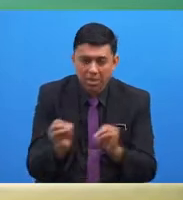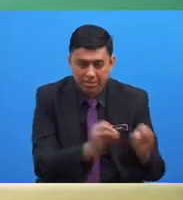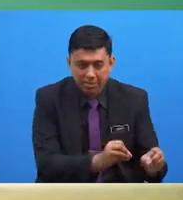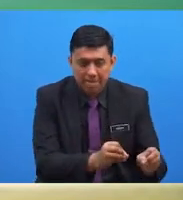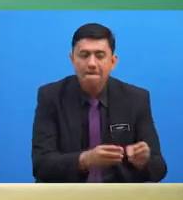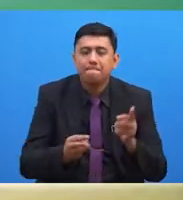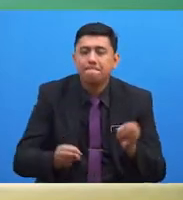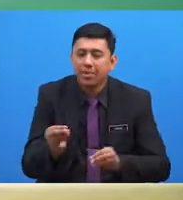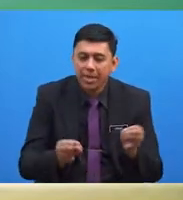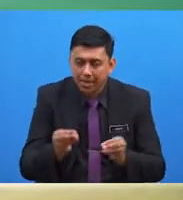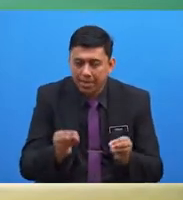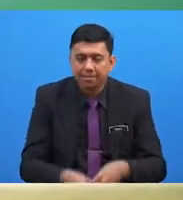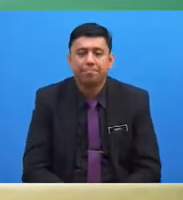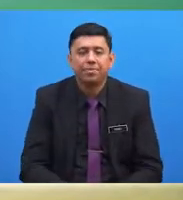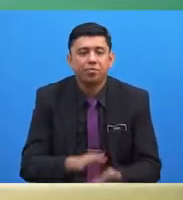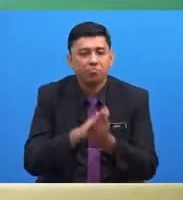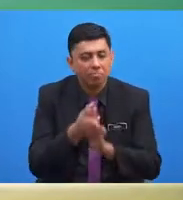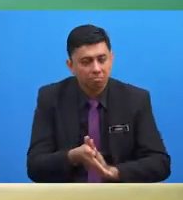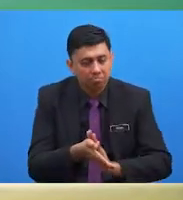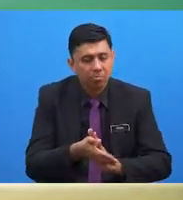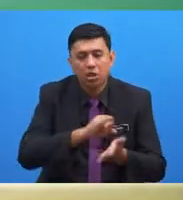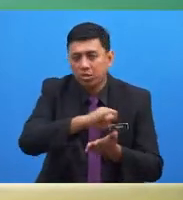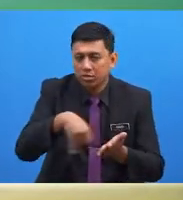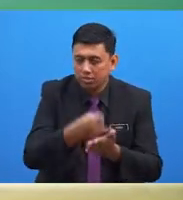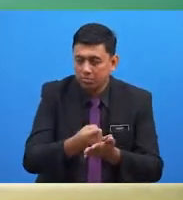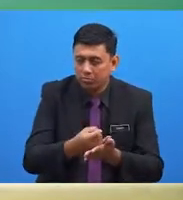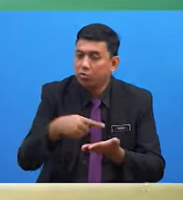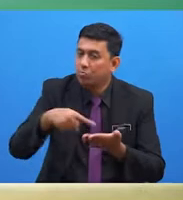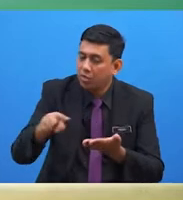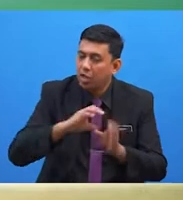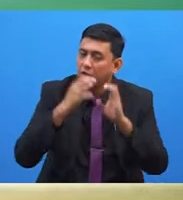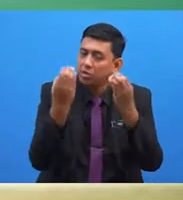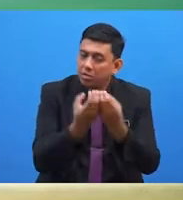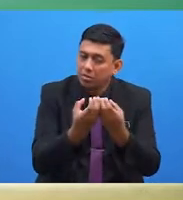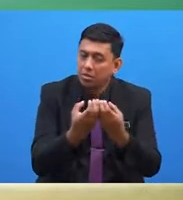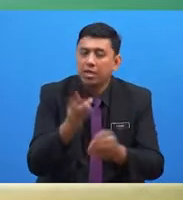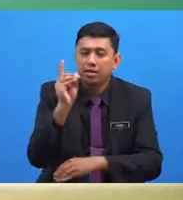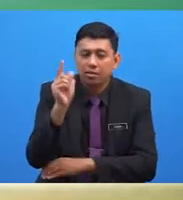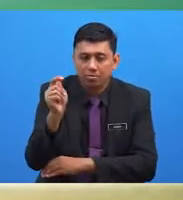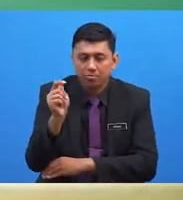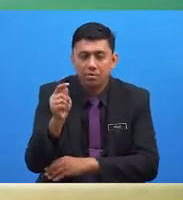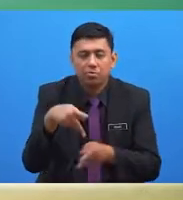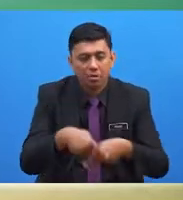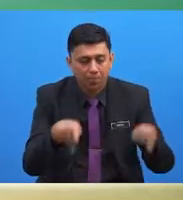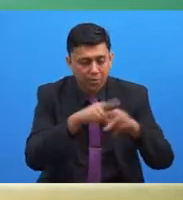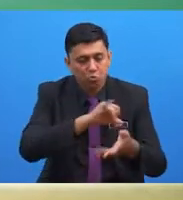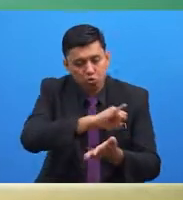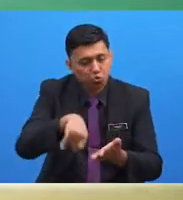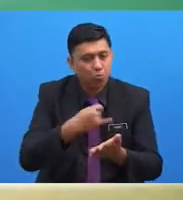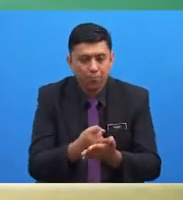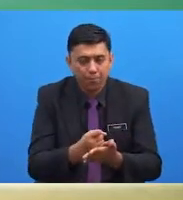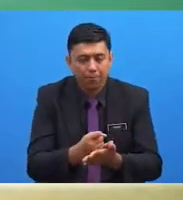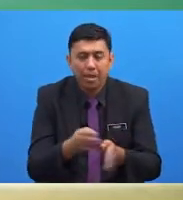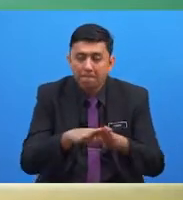perniagaan. Jadi, jumlah belanja yang terkumpul di bahagian debit ini perlu dijumlahkan